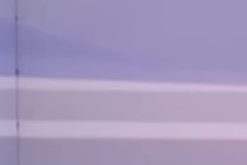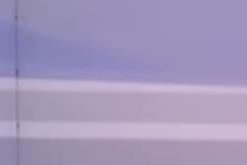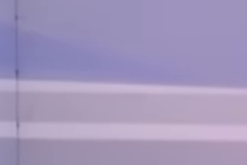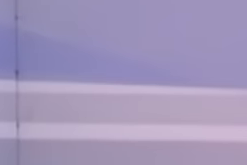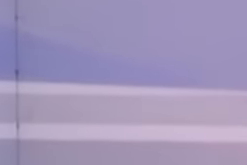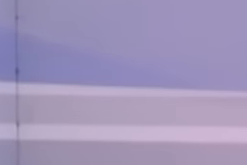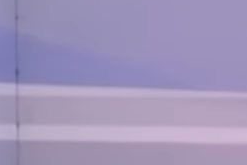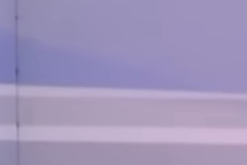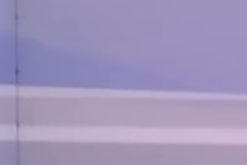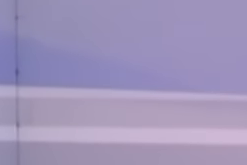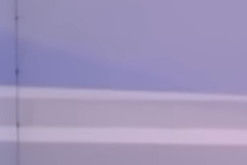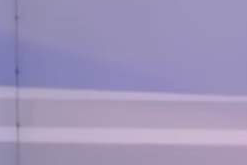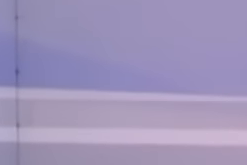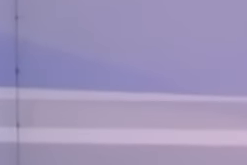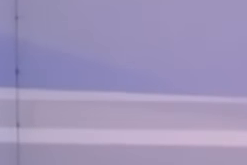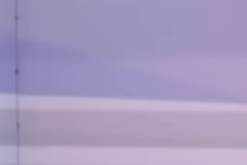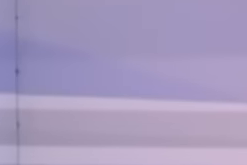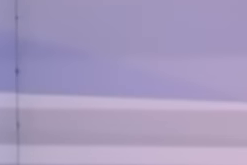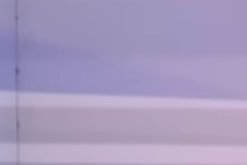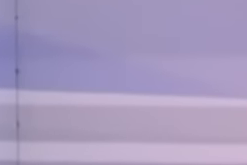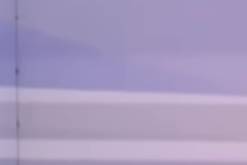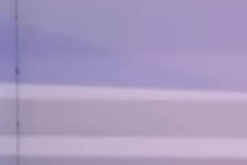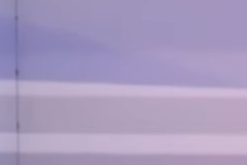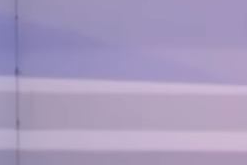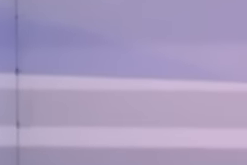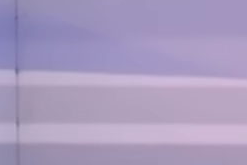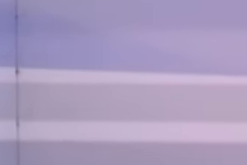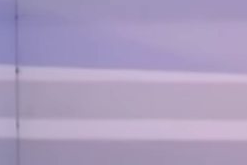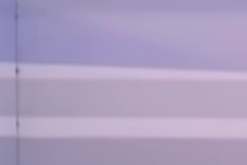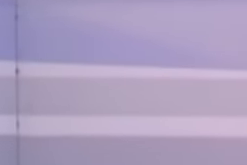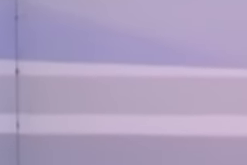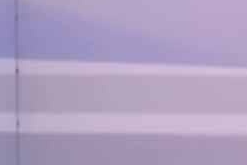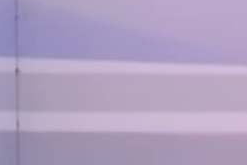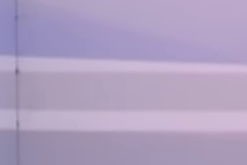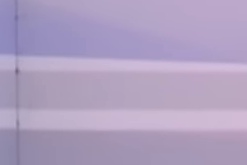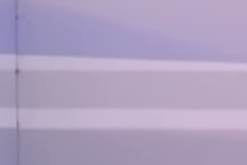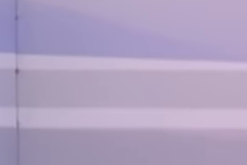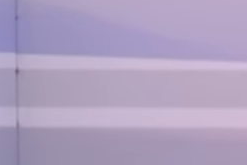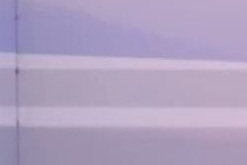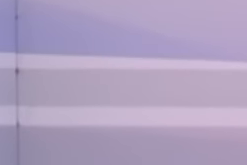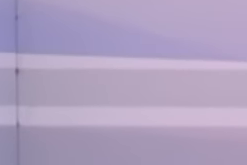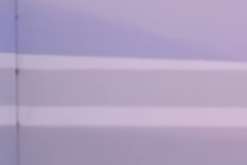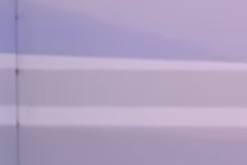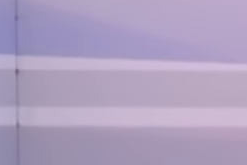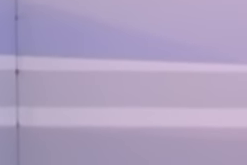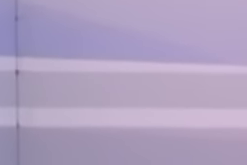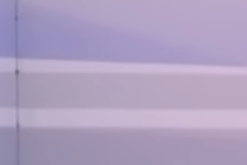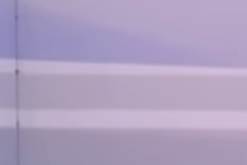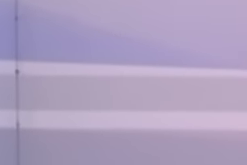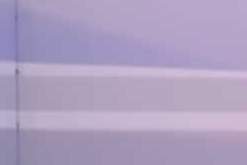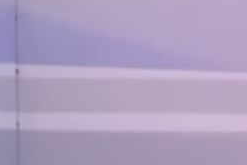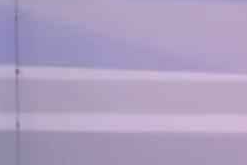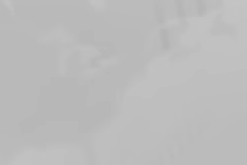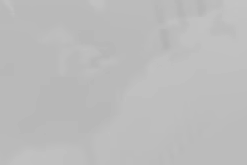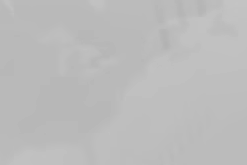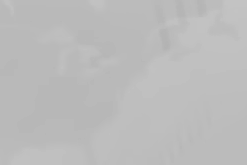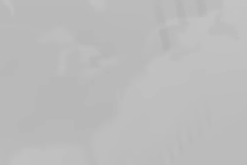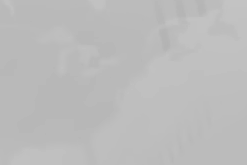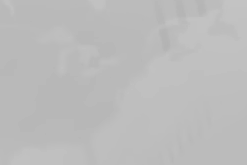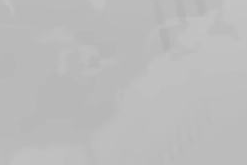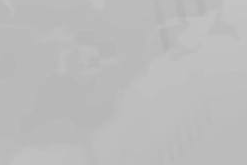News sa YouTube. Sa mga kapuso abroad, samahan nyo kami sa GMA Pinoy TV at www.gmanews.tv.